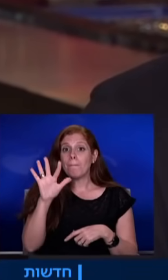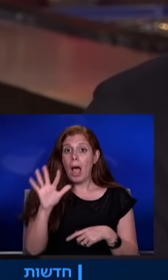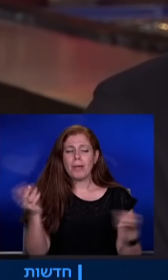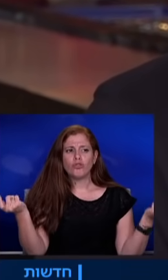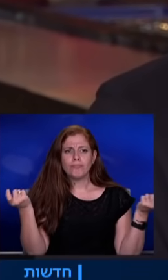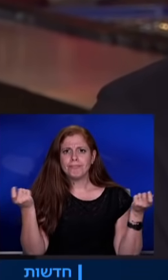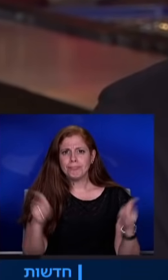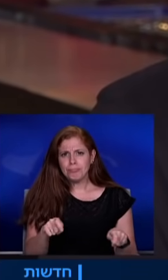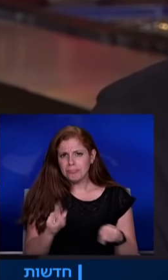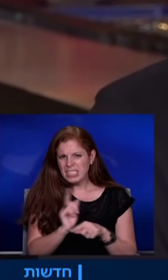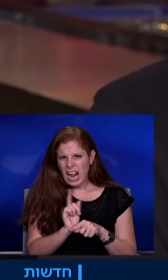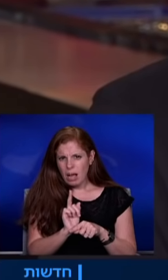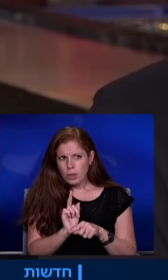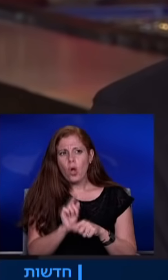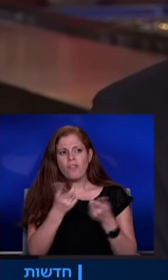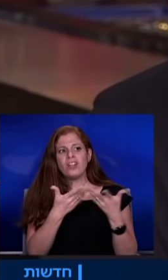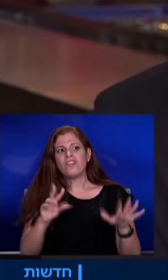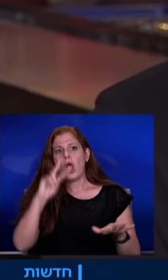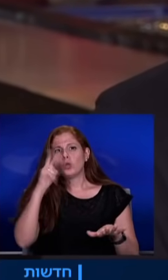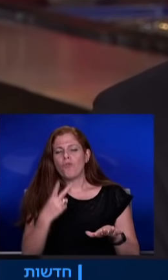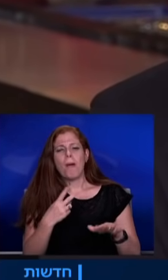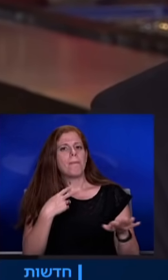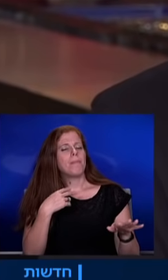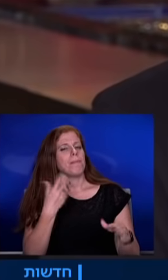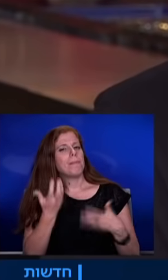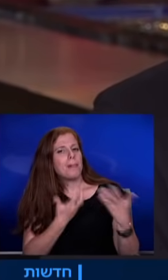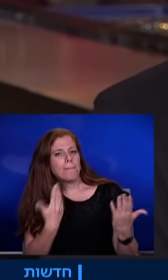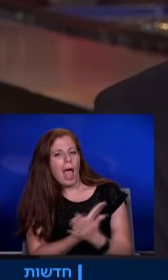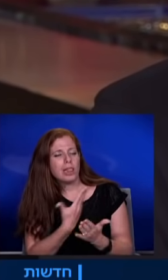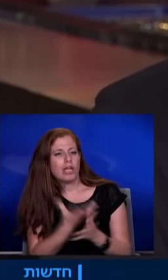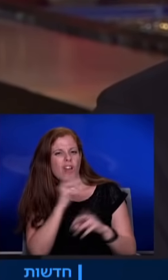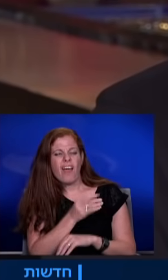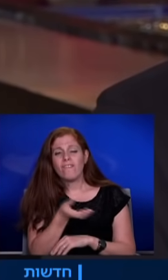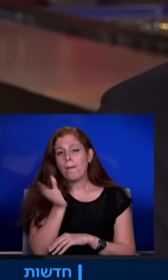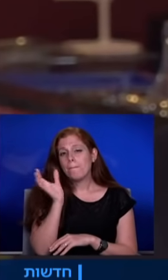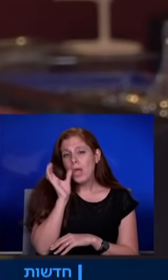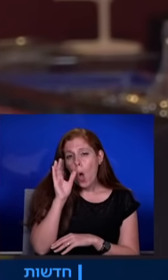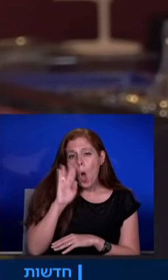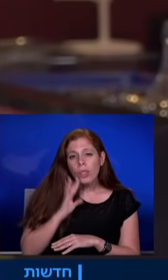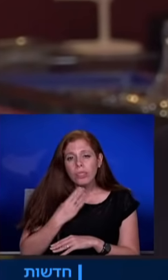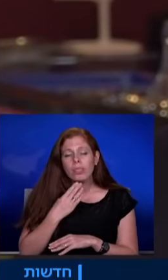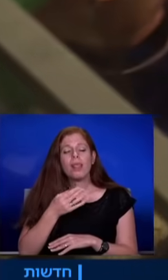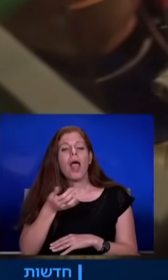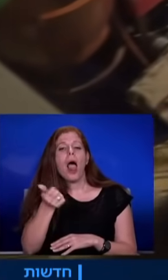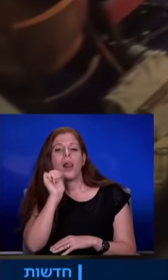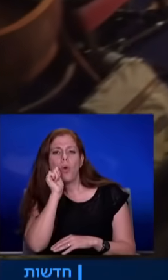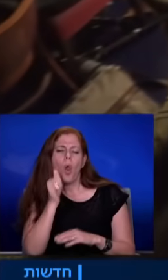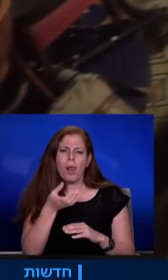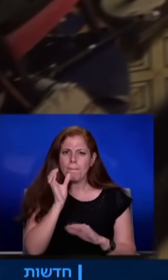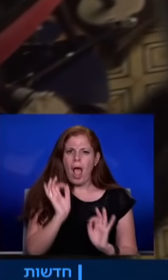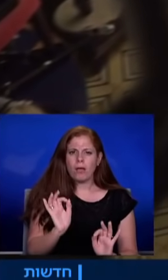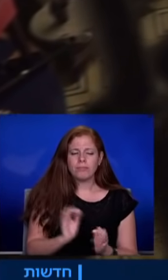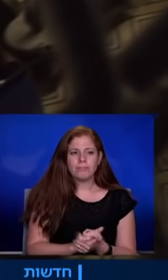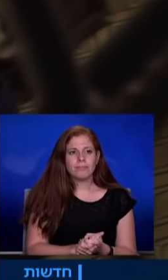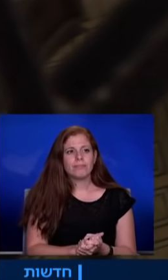נסגר לכמה דקות ונפתח שוב פעם מטבח חדש, יותר מטבח ערב, בירות, אלכוהול, בר לכל דבר. הקורונה טרפה